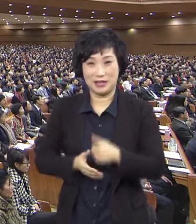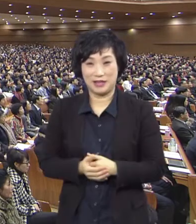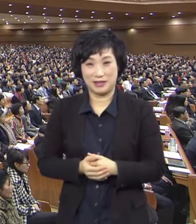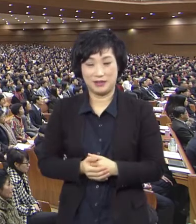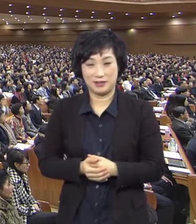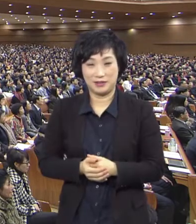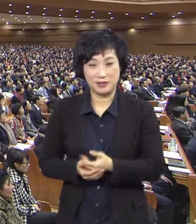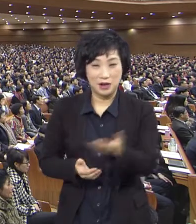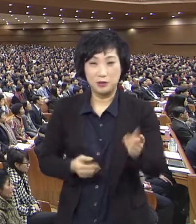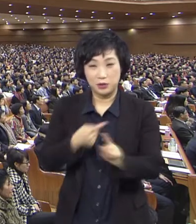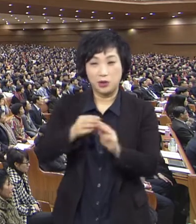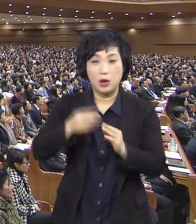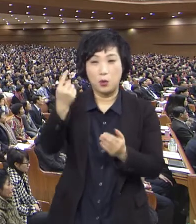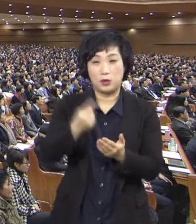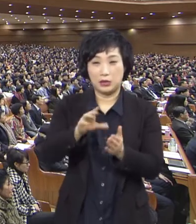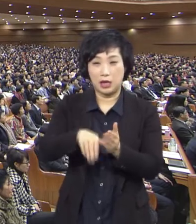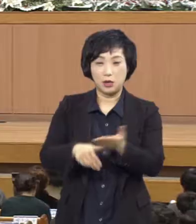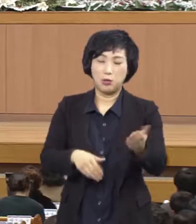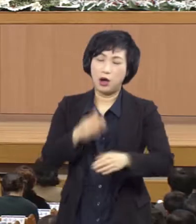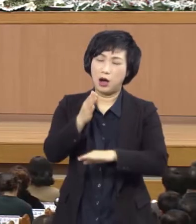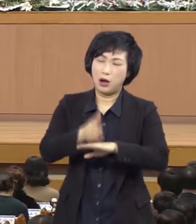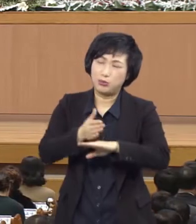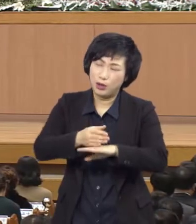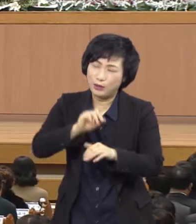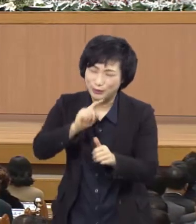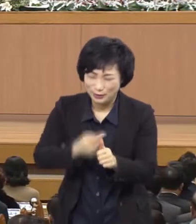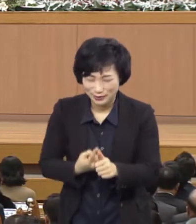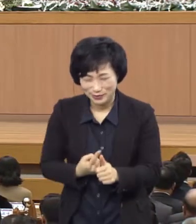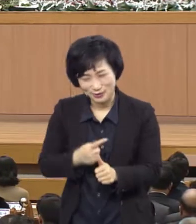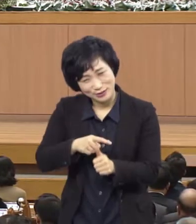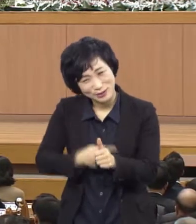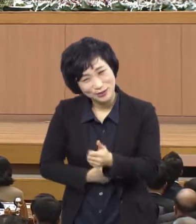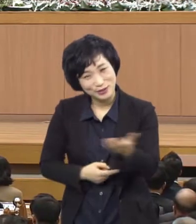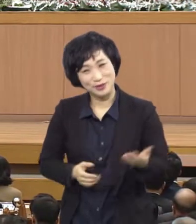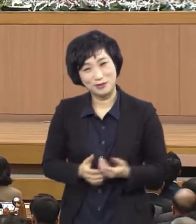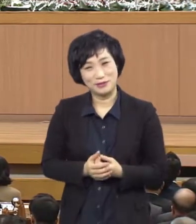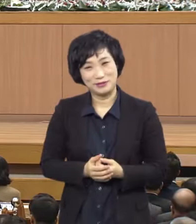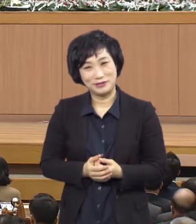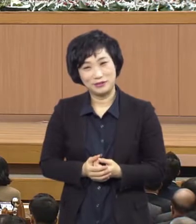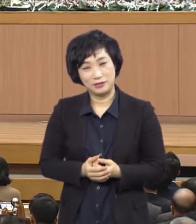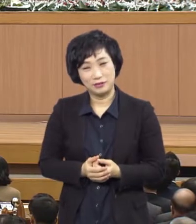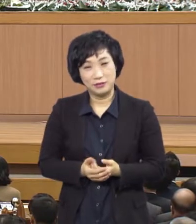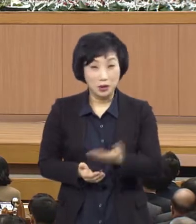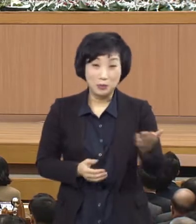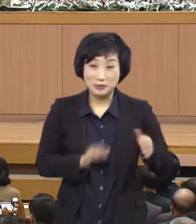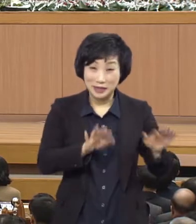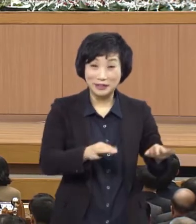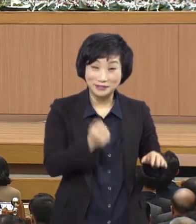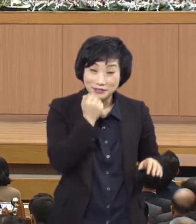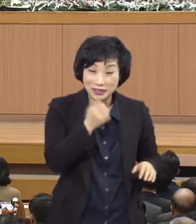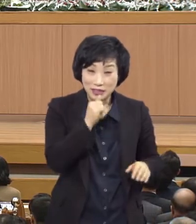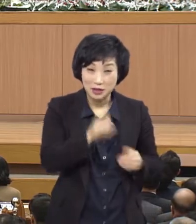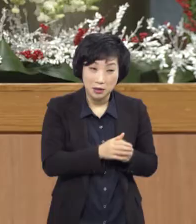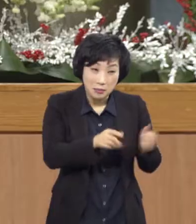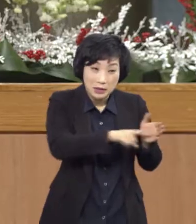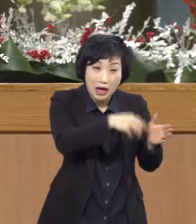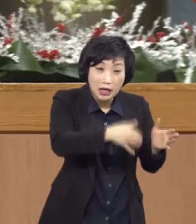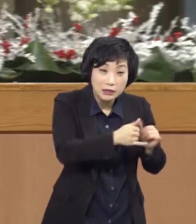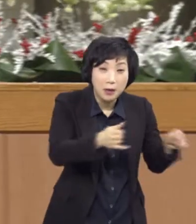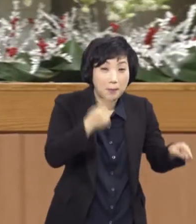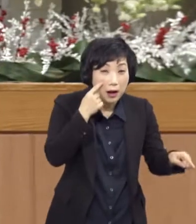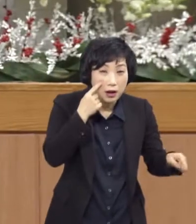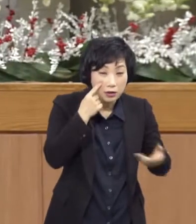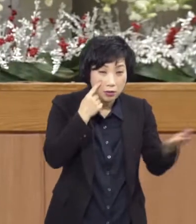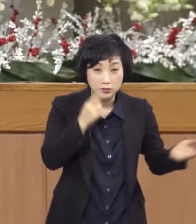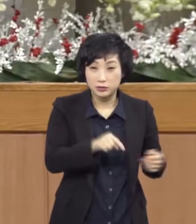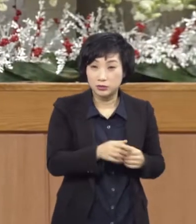교회 나오면서 감사가 절로 나오지 않습니까? 야, 세상 사람들은, 야, 그 일요일날,